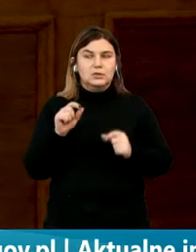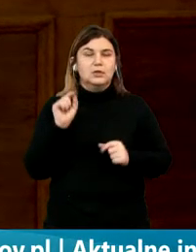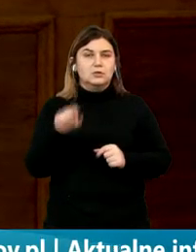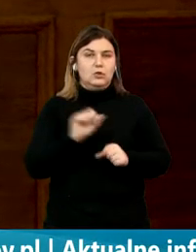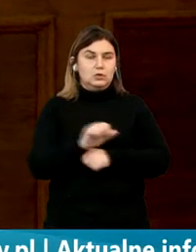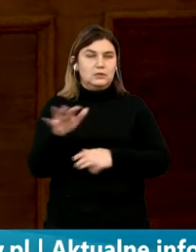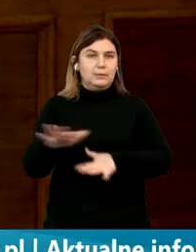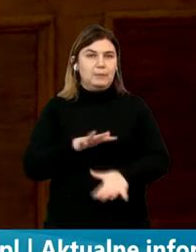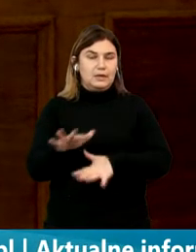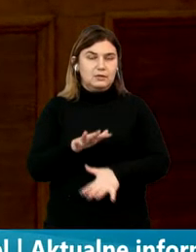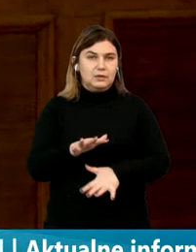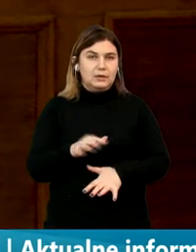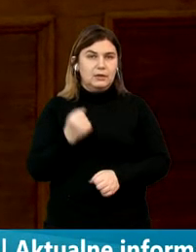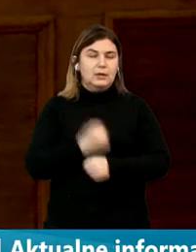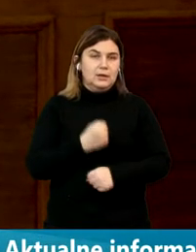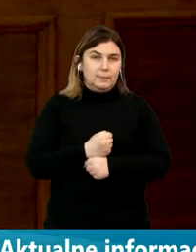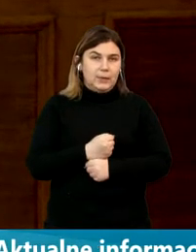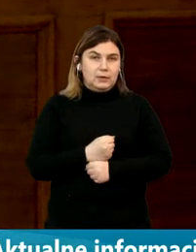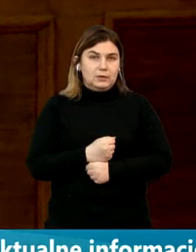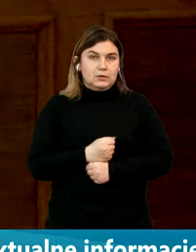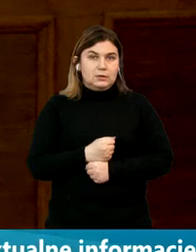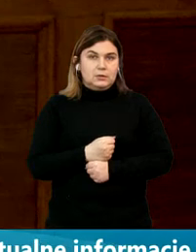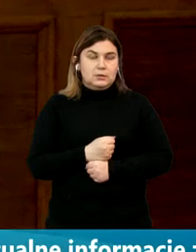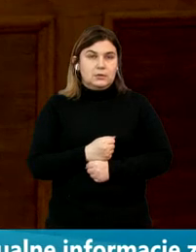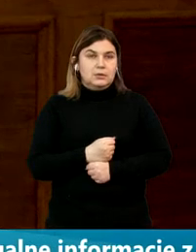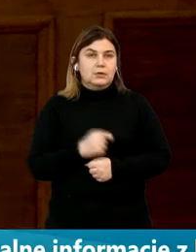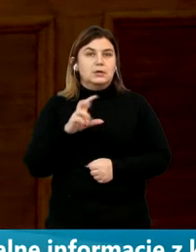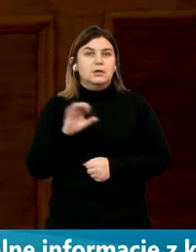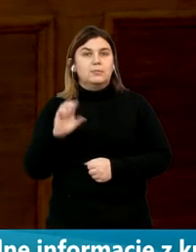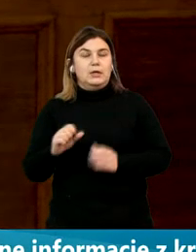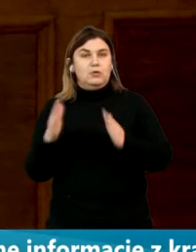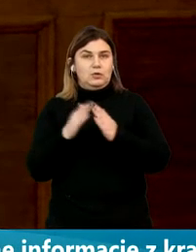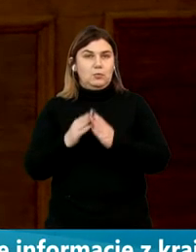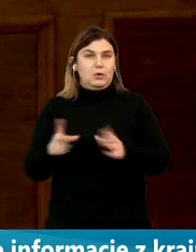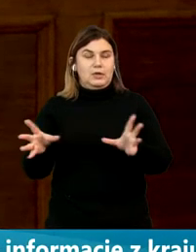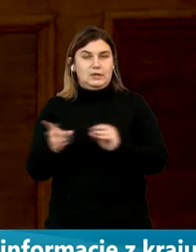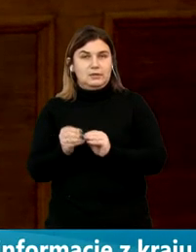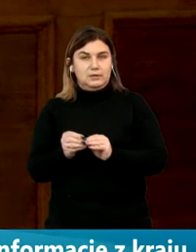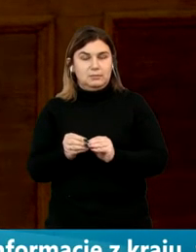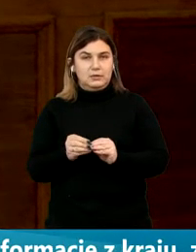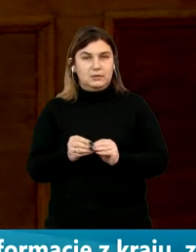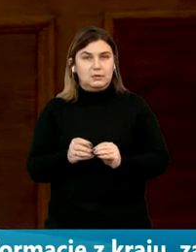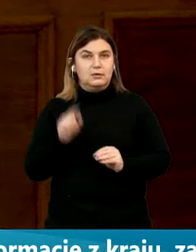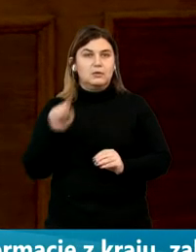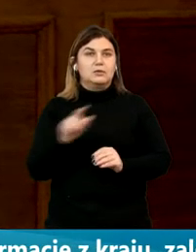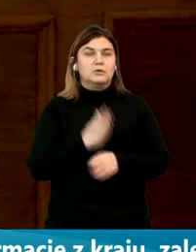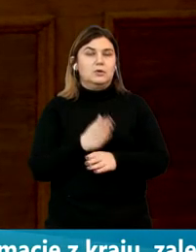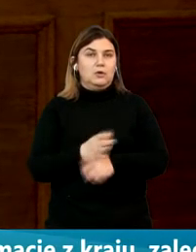ich miejsce pracy, chyba że są domownikami jednocześnie i tylko oni są w